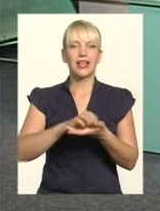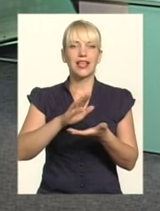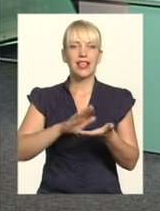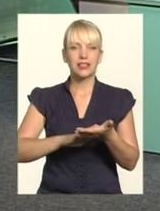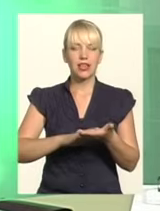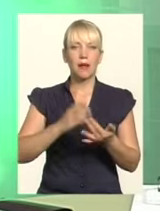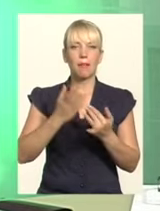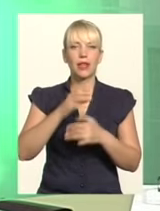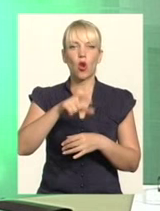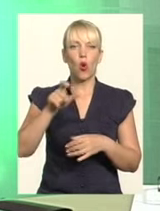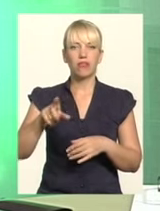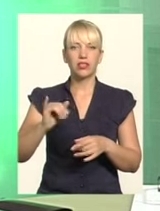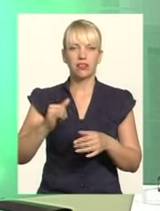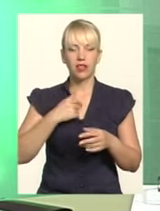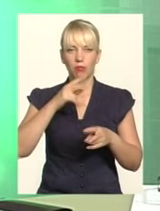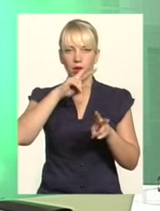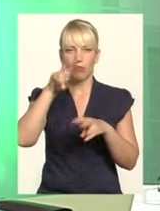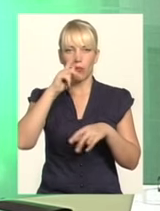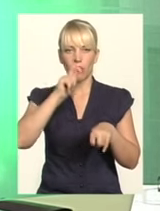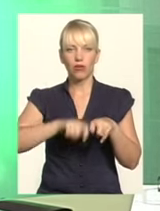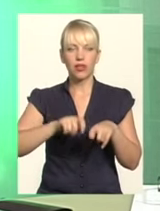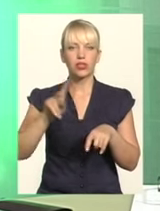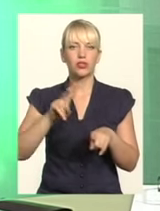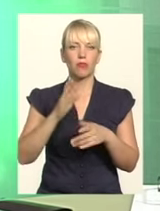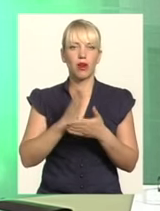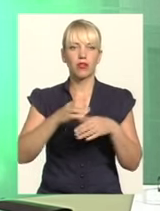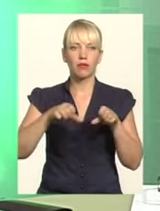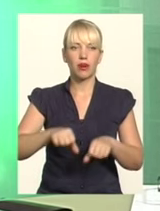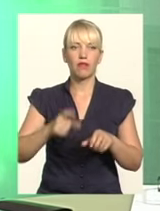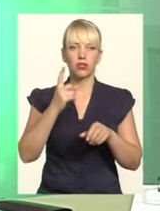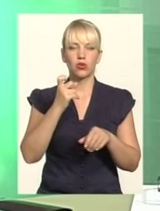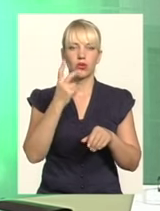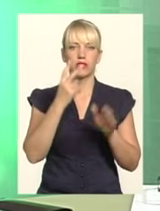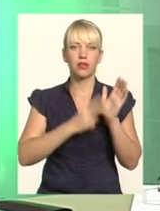себе моніторинг і визначили, що ми мають право